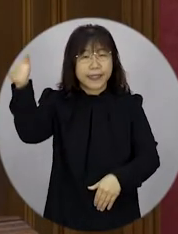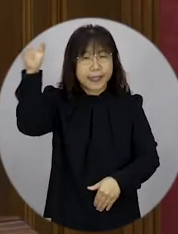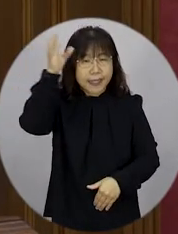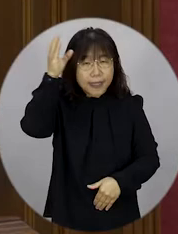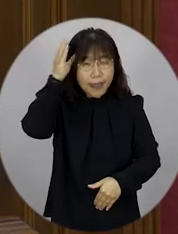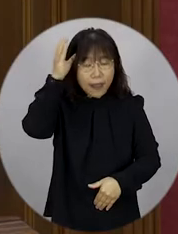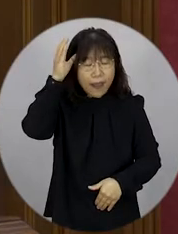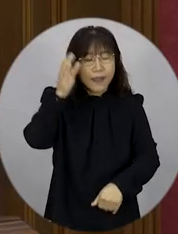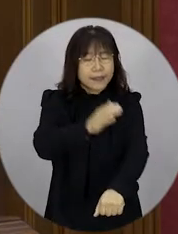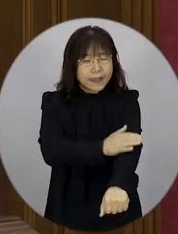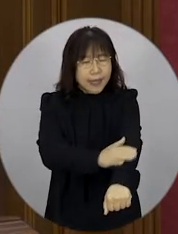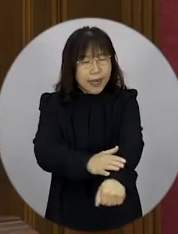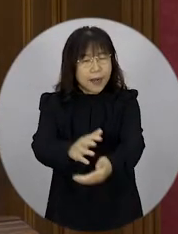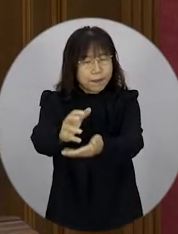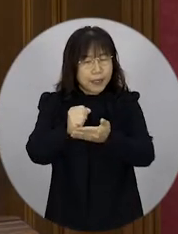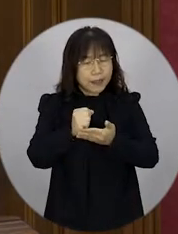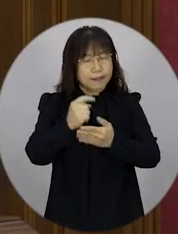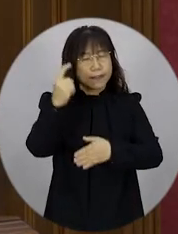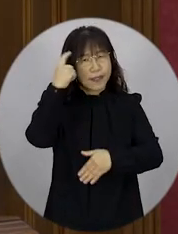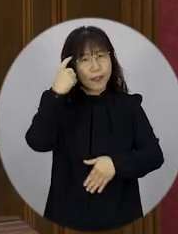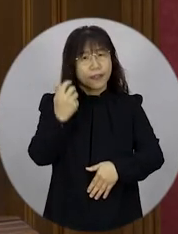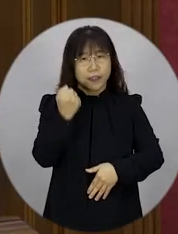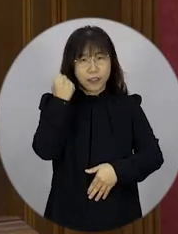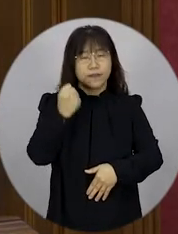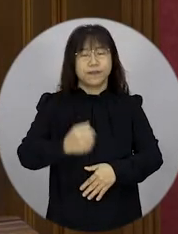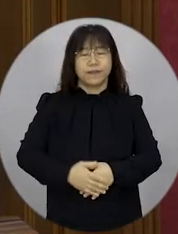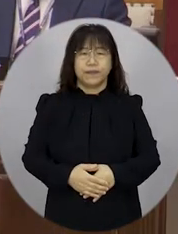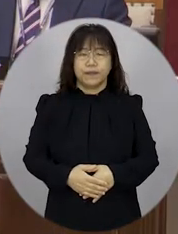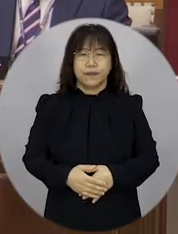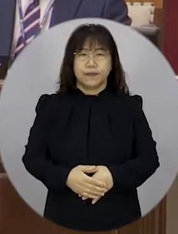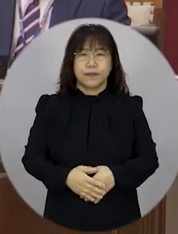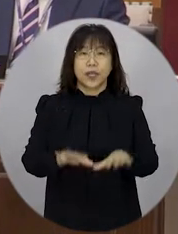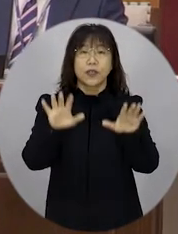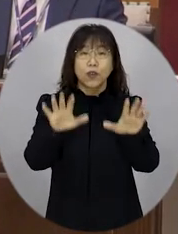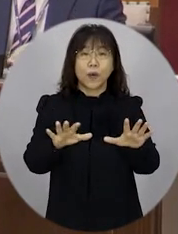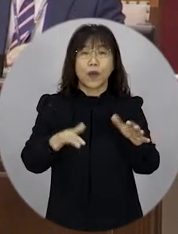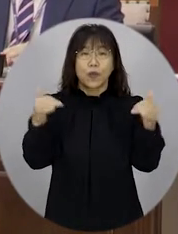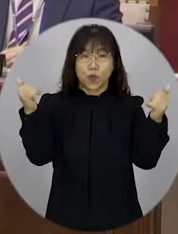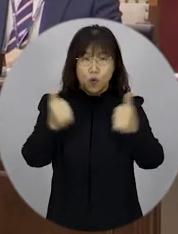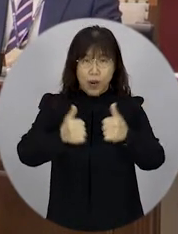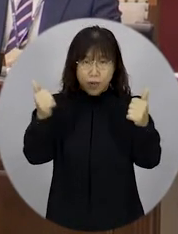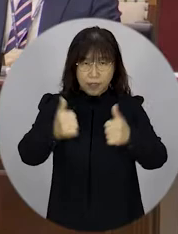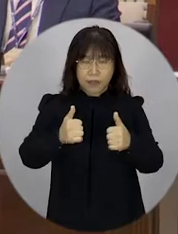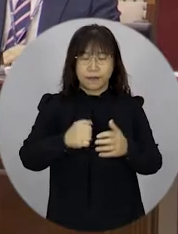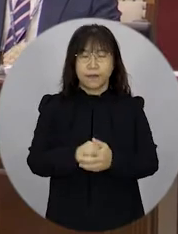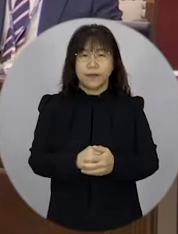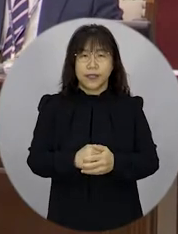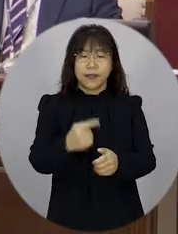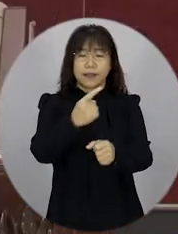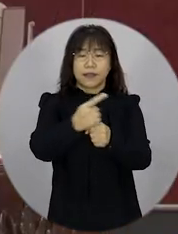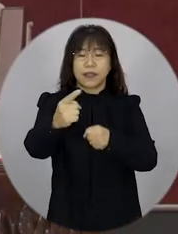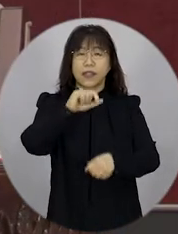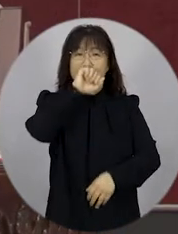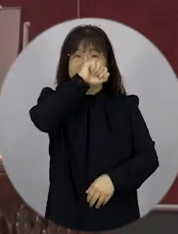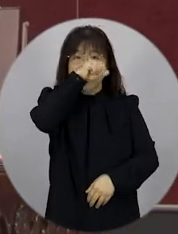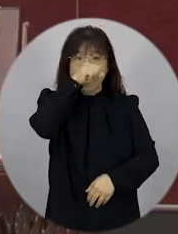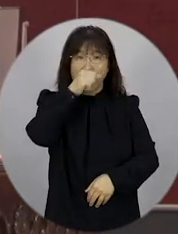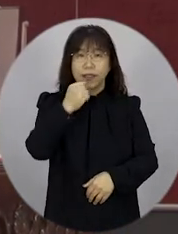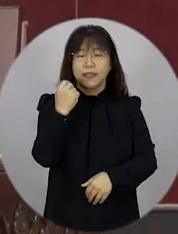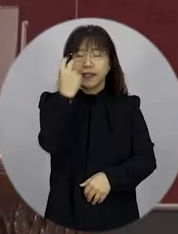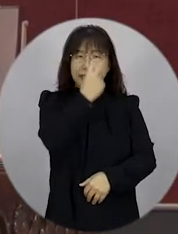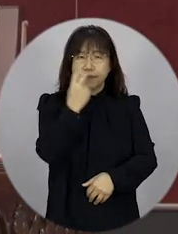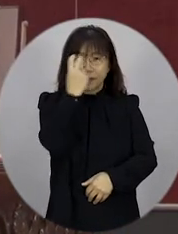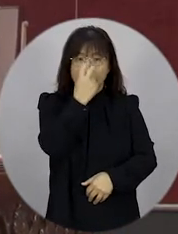기대에 부응하겠다는 의지를 담았습니다. 이번 제292회 제2차 정례회는 내년도